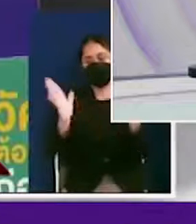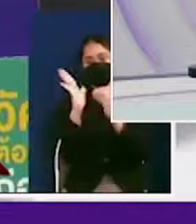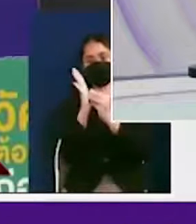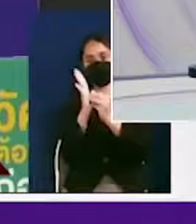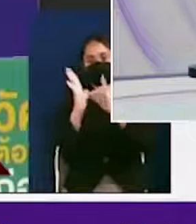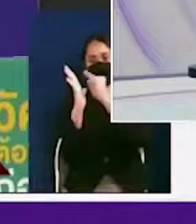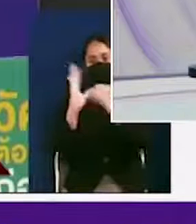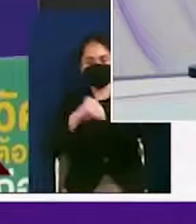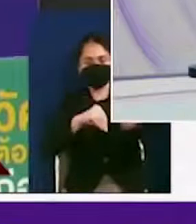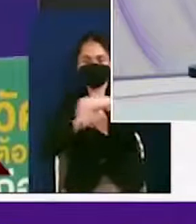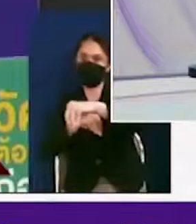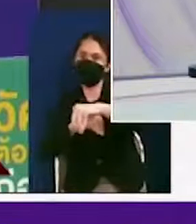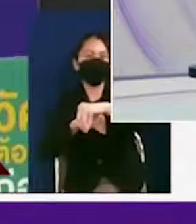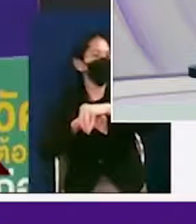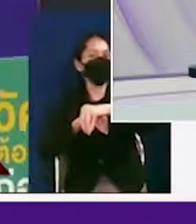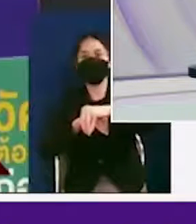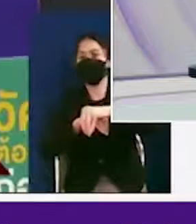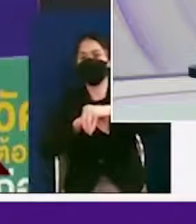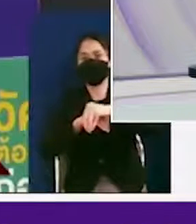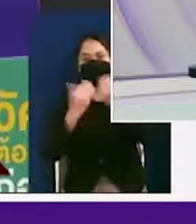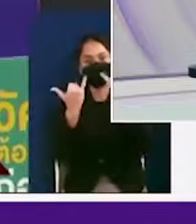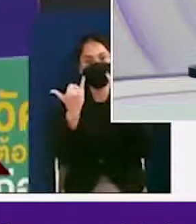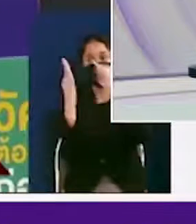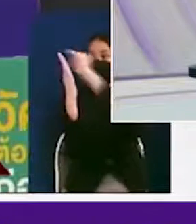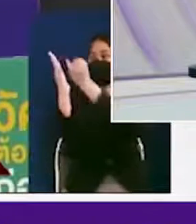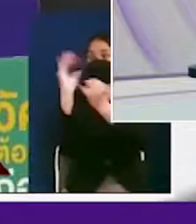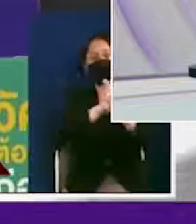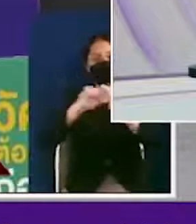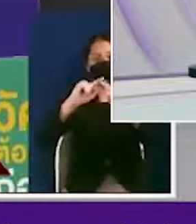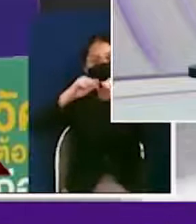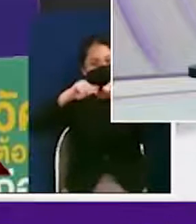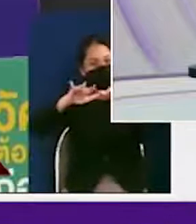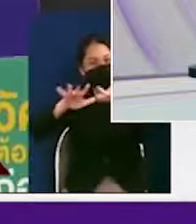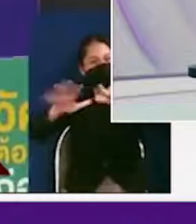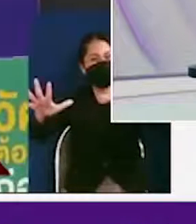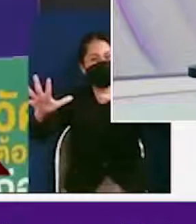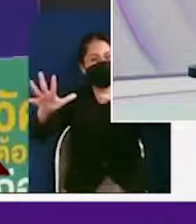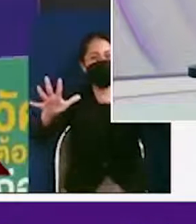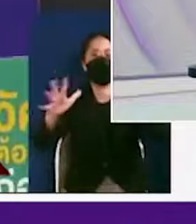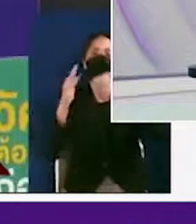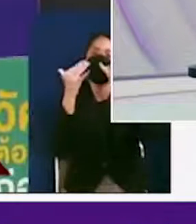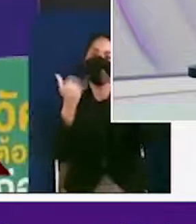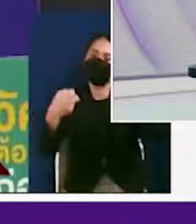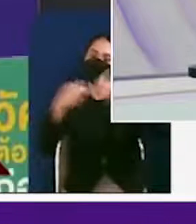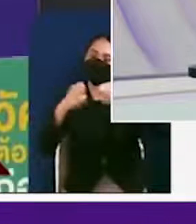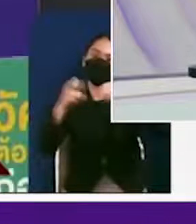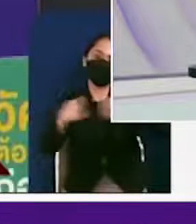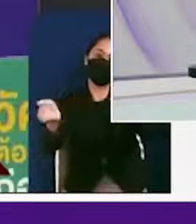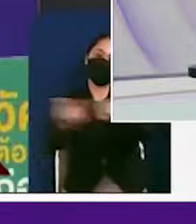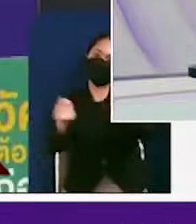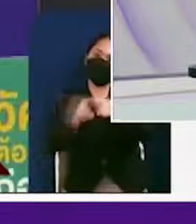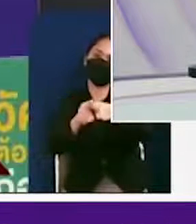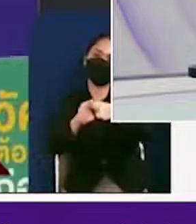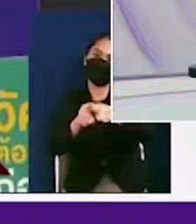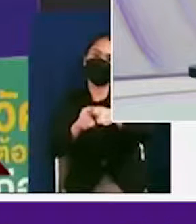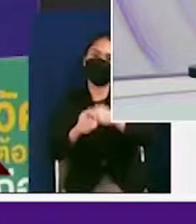ติดต่อผ่านใครซื้อจากใครก็พบข้อมูลว่าเป็นลูกจ้างที่ถูกจ้างมาอีกทอดนึงของค่ายมือถือแล้ว